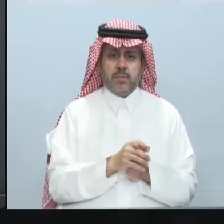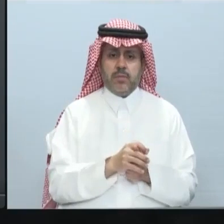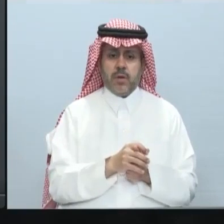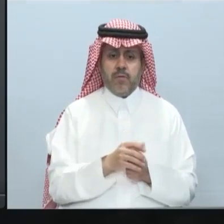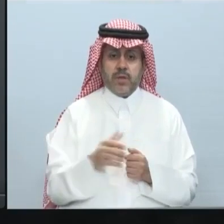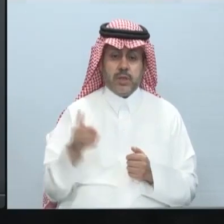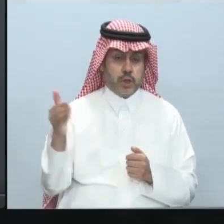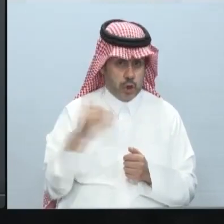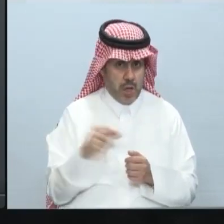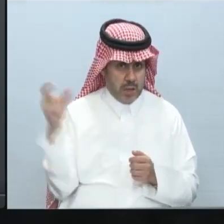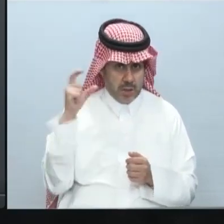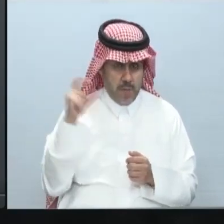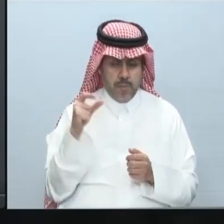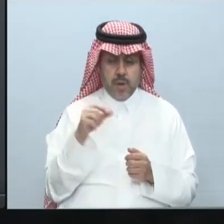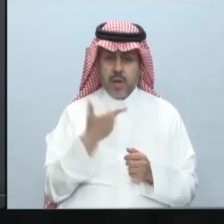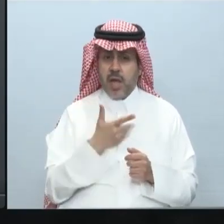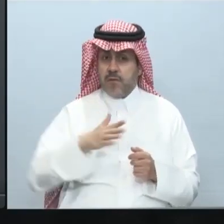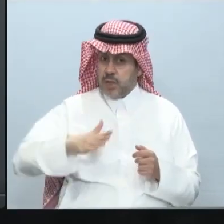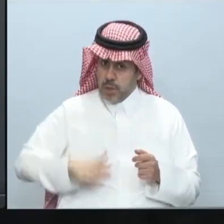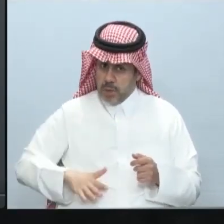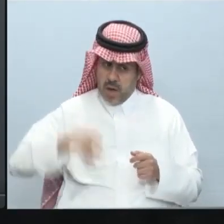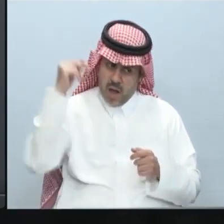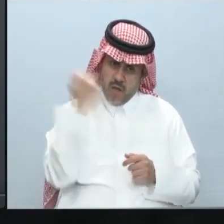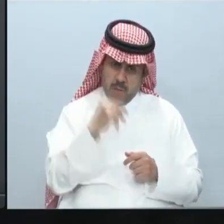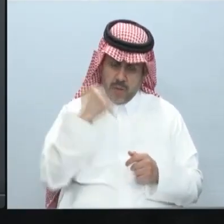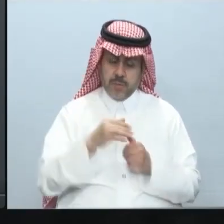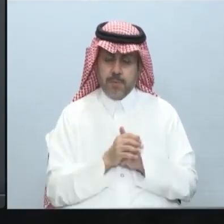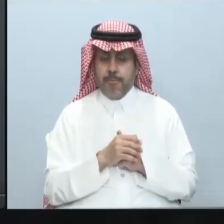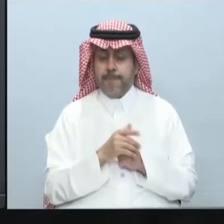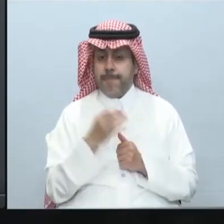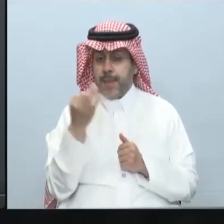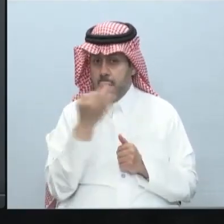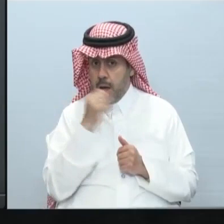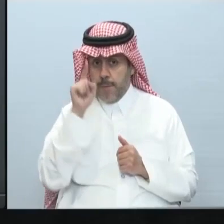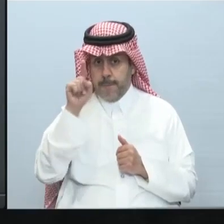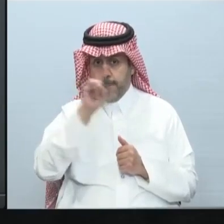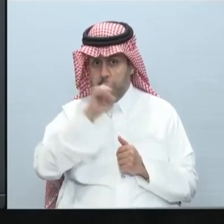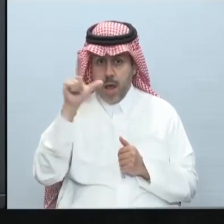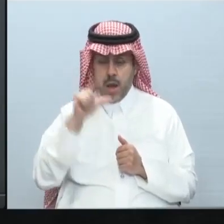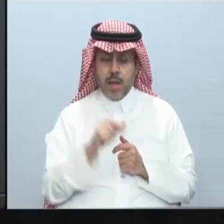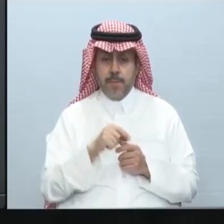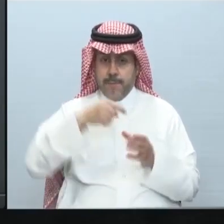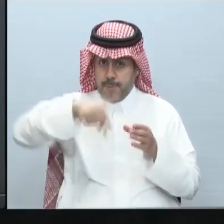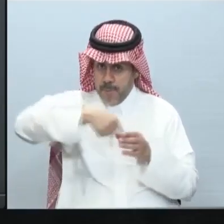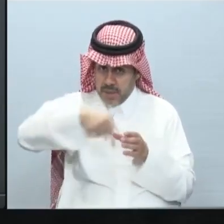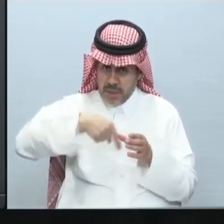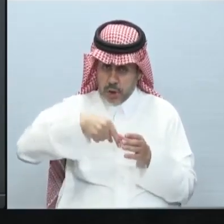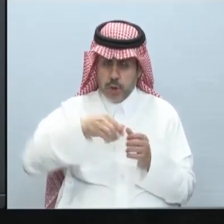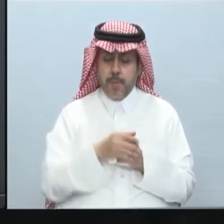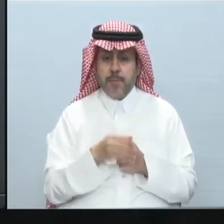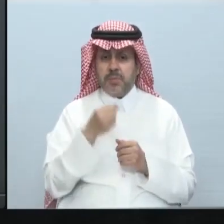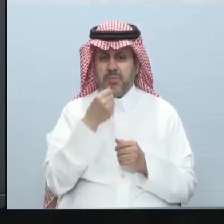الاسلام قيل لبلال كيف صبرت يا بلال على هذا العذاب فقال بلال مزجت مراره العذاب